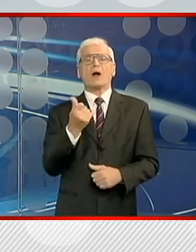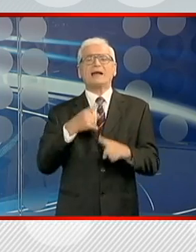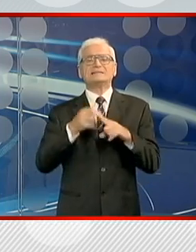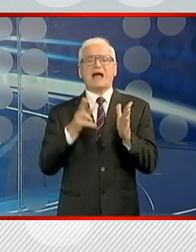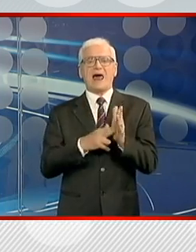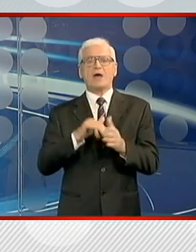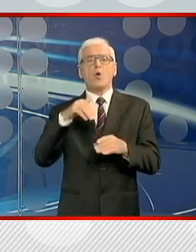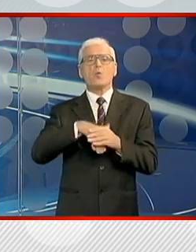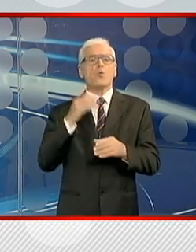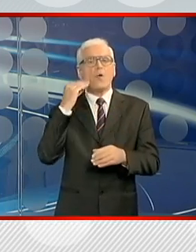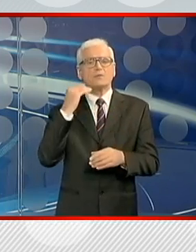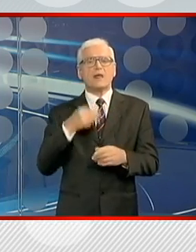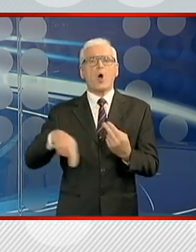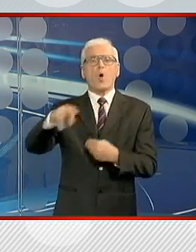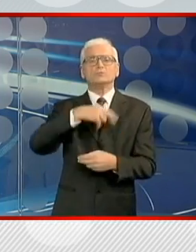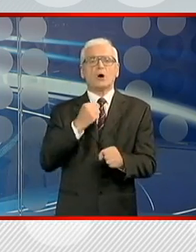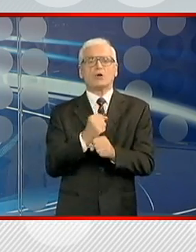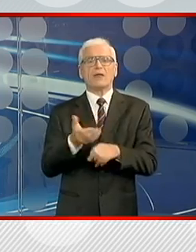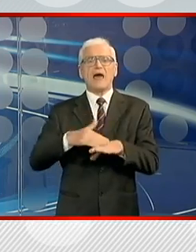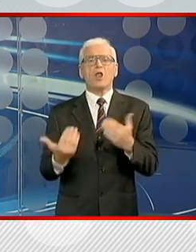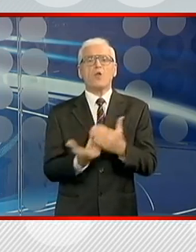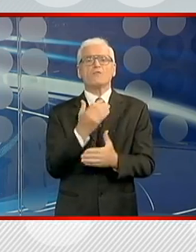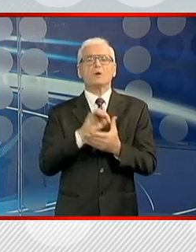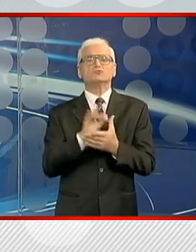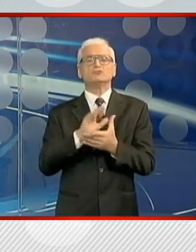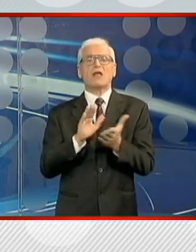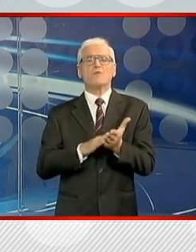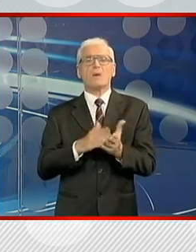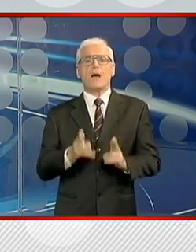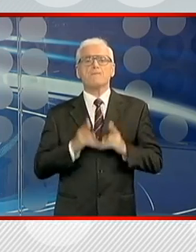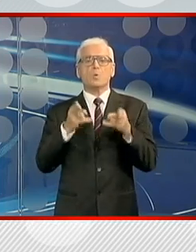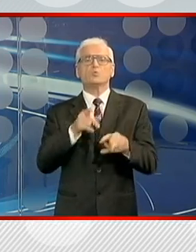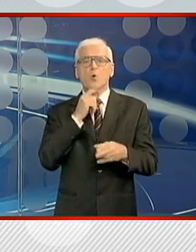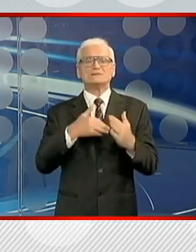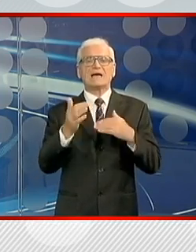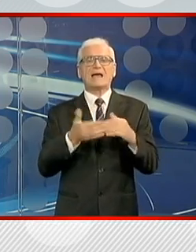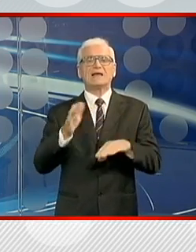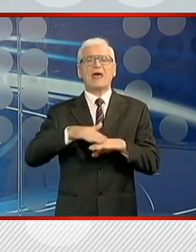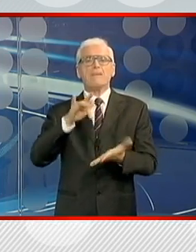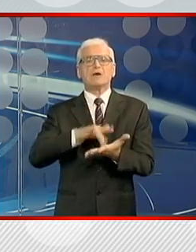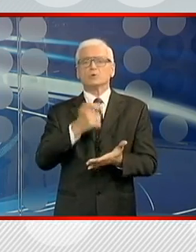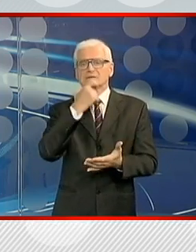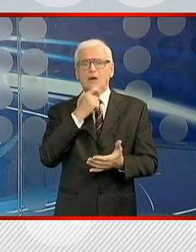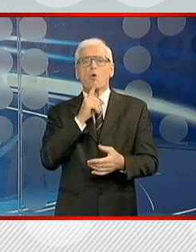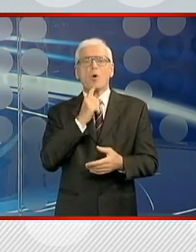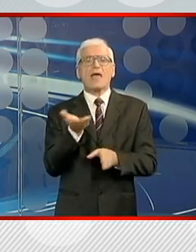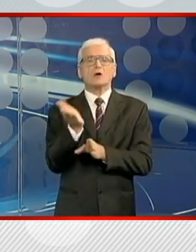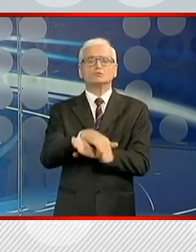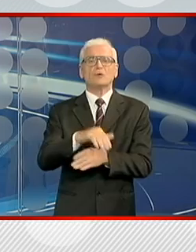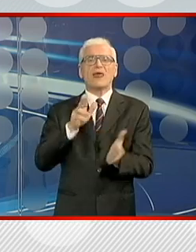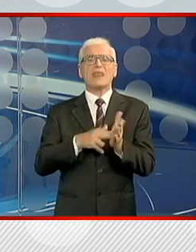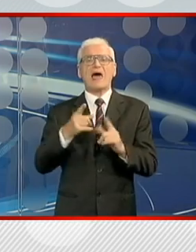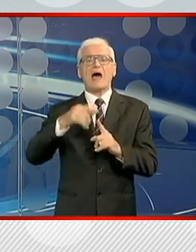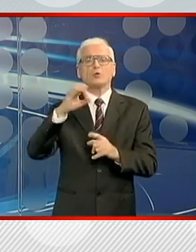Johannes Hahn je u Novom Sadu obišao radove na novom Žeželjevom mostu koji se gradi na mestu starog, koji je srušen u